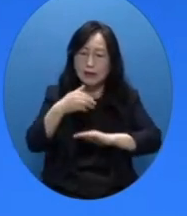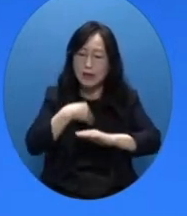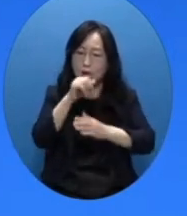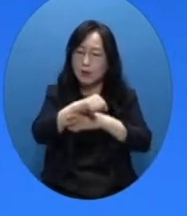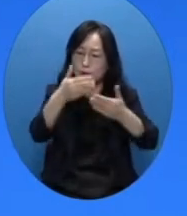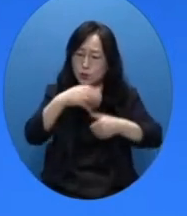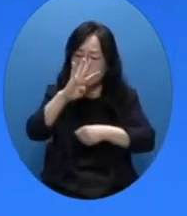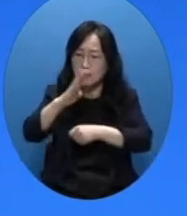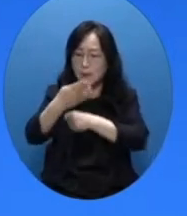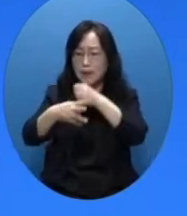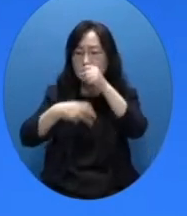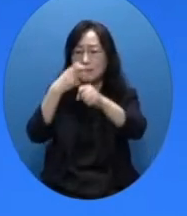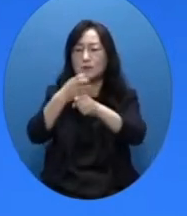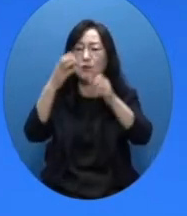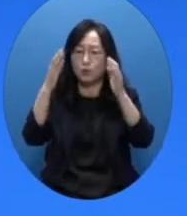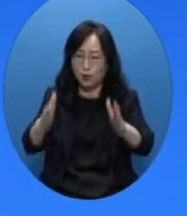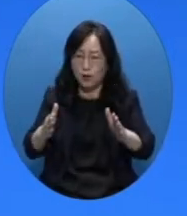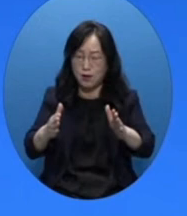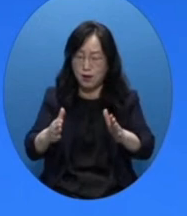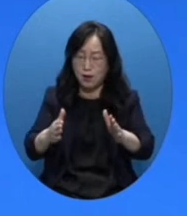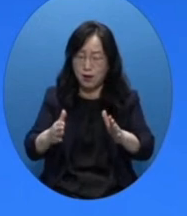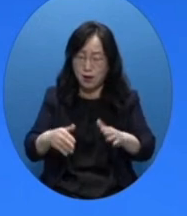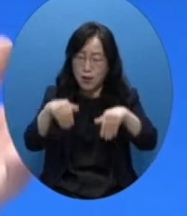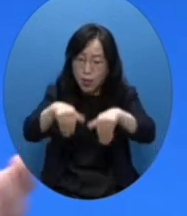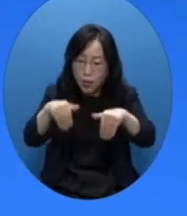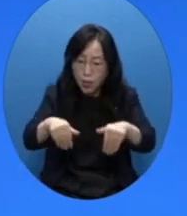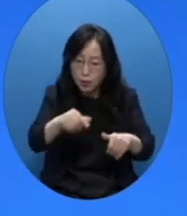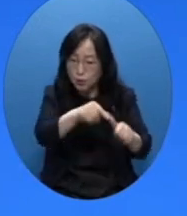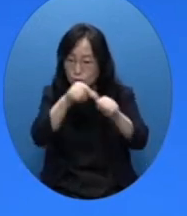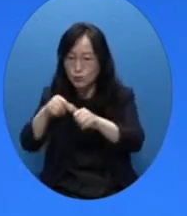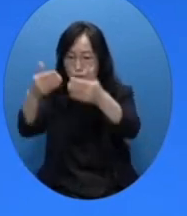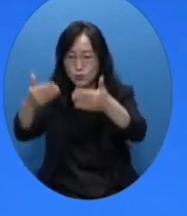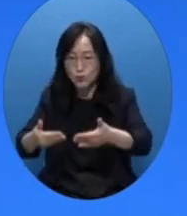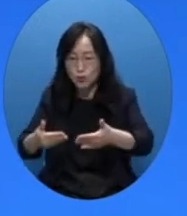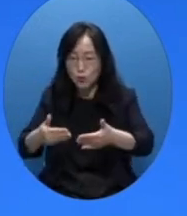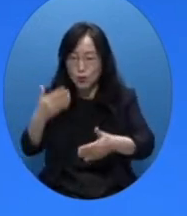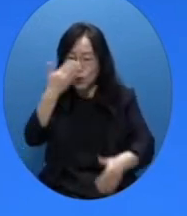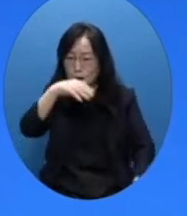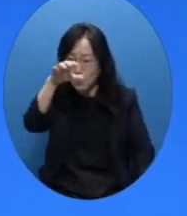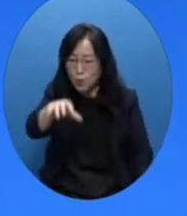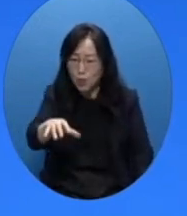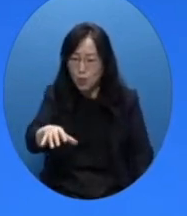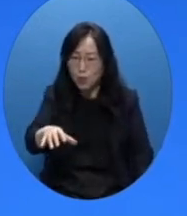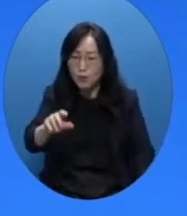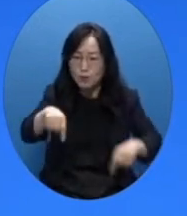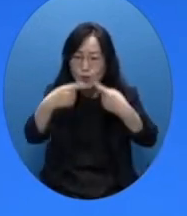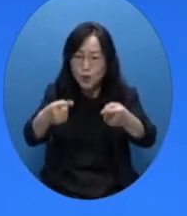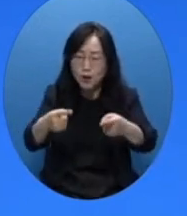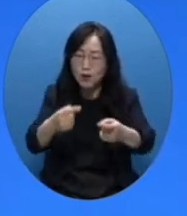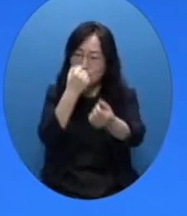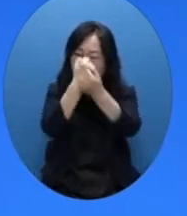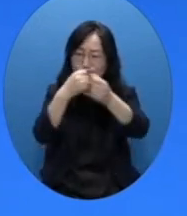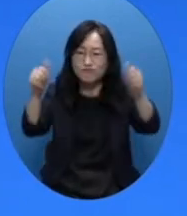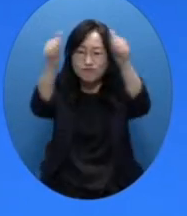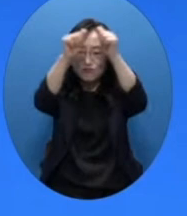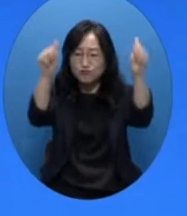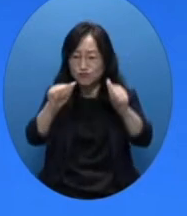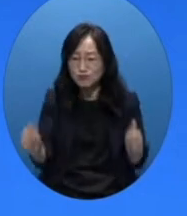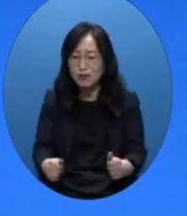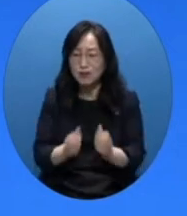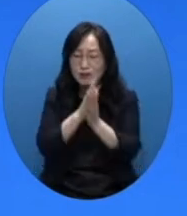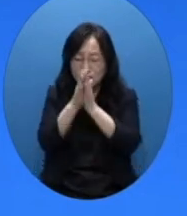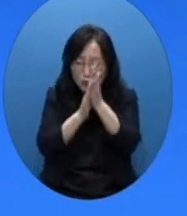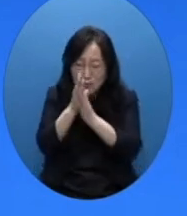하던 우리 민족을 구원해 주셨는데 우리가 가나안 땅에 들어와서 우상 숭배해서 이와 같은 어려움을 겪게